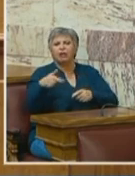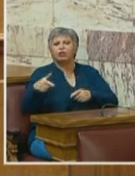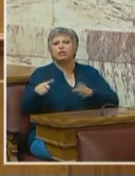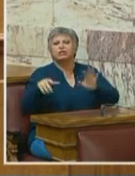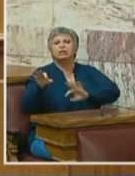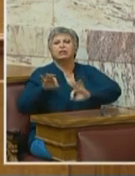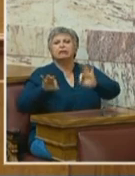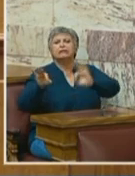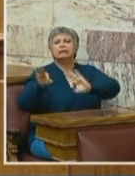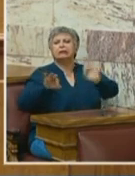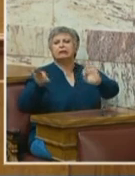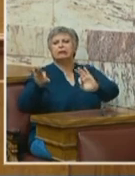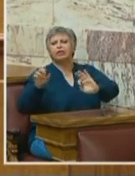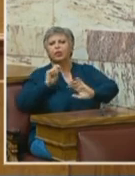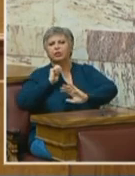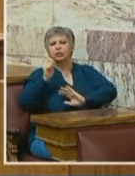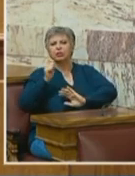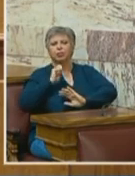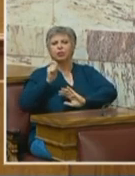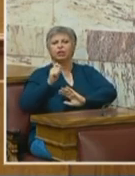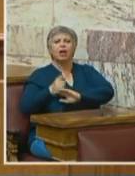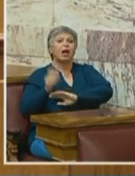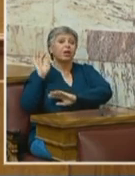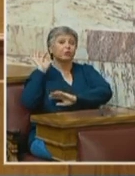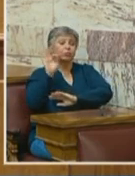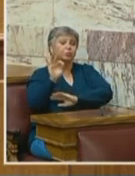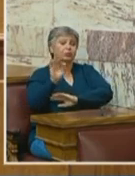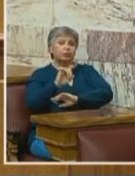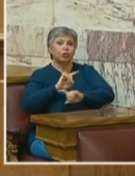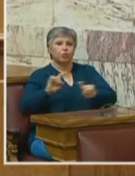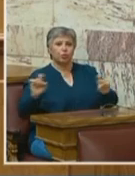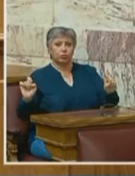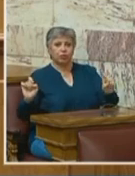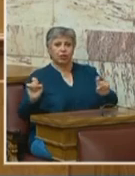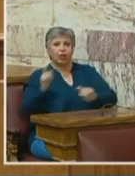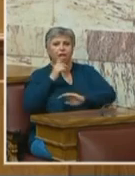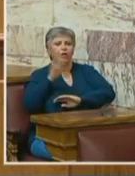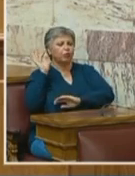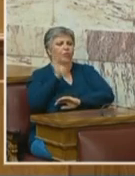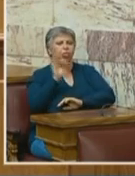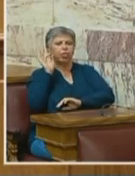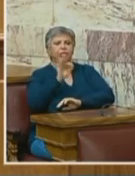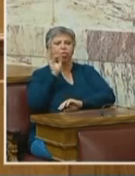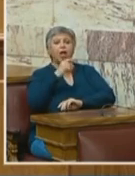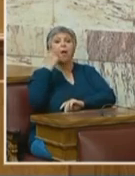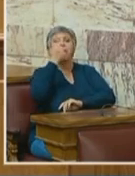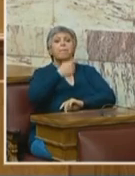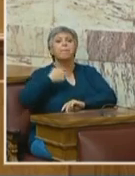Βουλή είχε έναν μοναδικό σκοπό. Να συκοβατηθούν πρόσωπα και να δημιουργηθούν